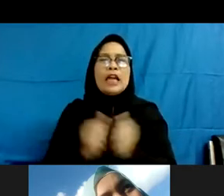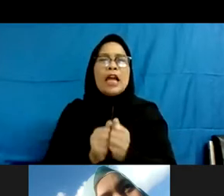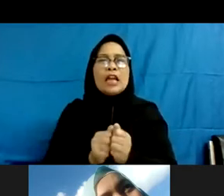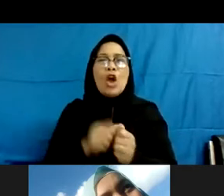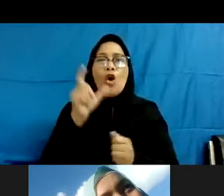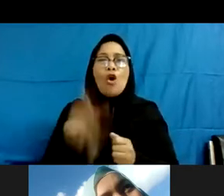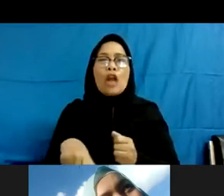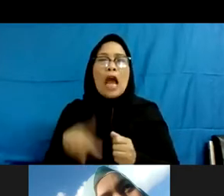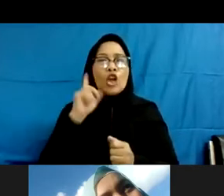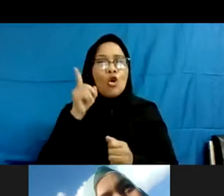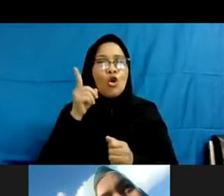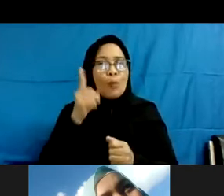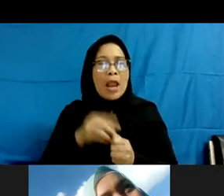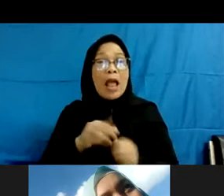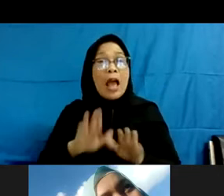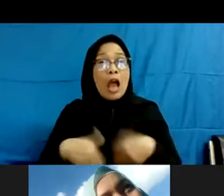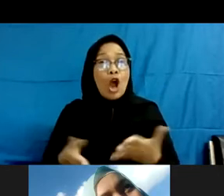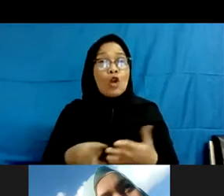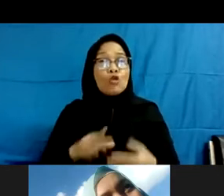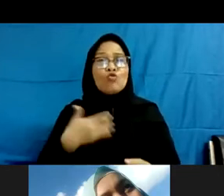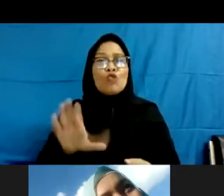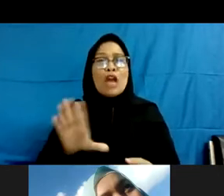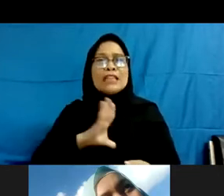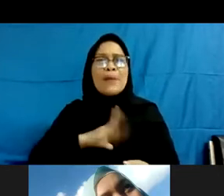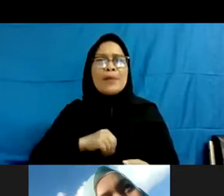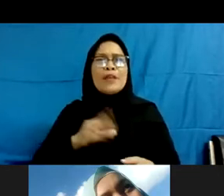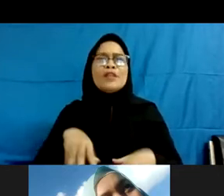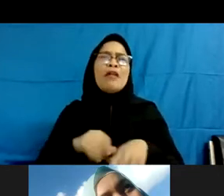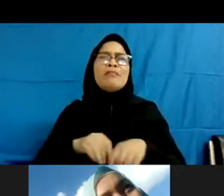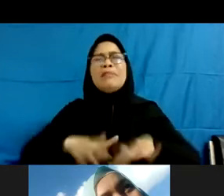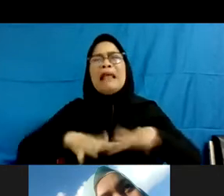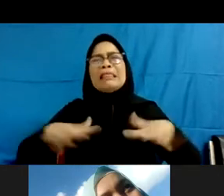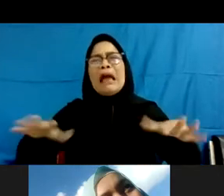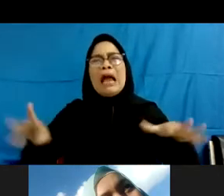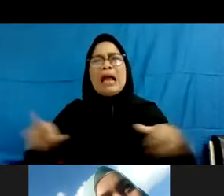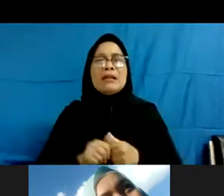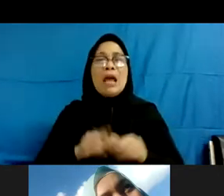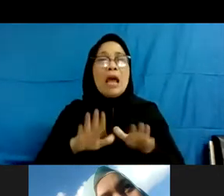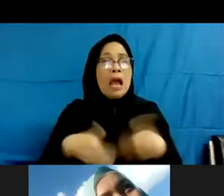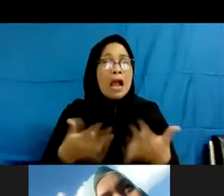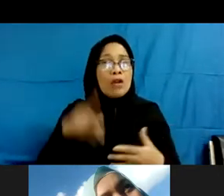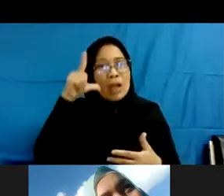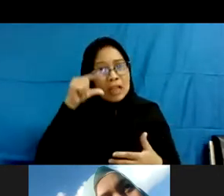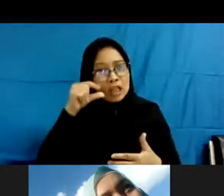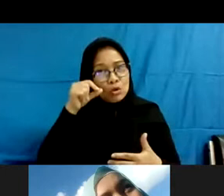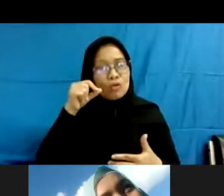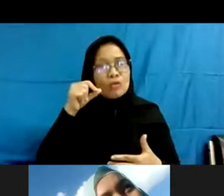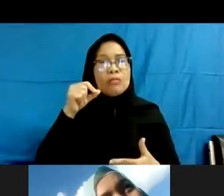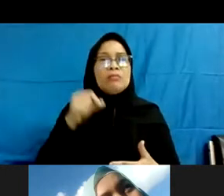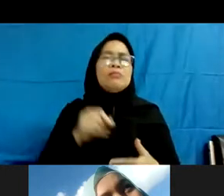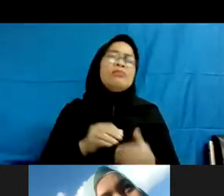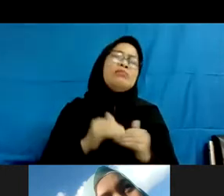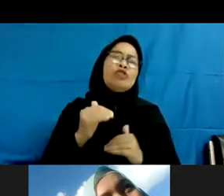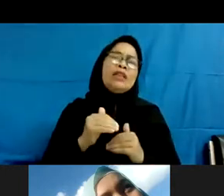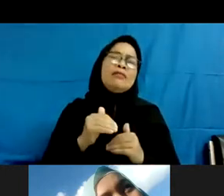capek, matanya gitu kan udah berantakan gitu kan ketik. Tapi kalau kita kan kita dengerin. Paling kalau ngantuk ya udah lewat nggak ketik gitu kan.